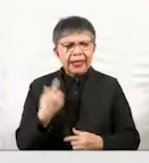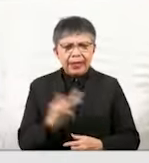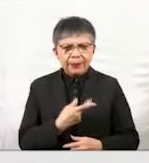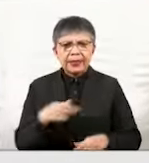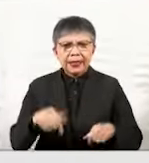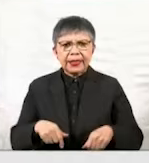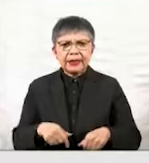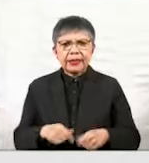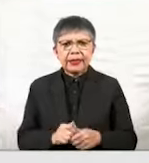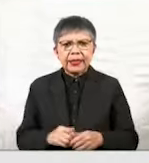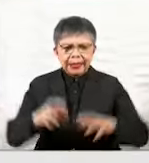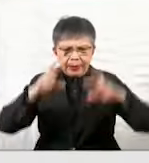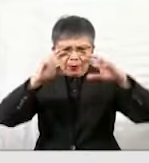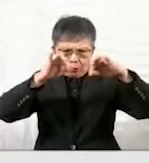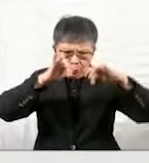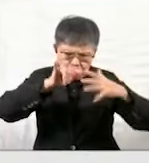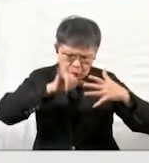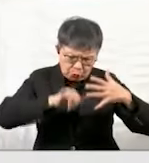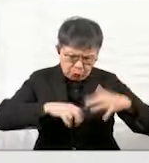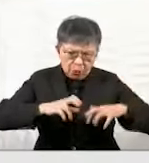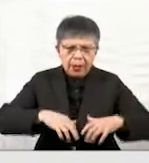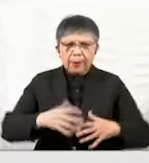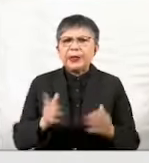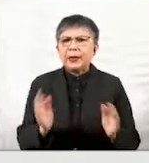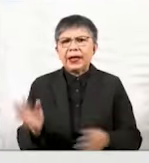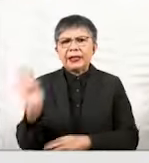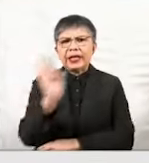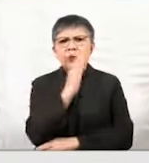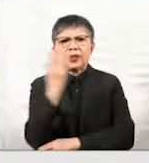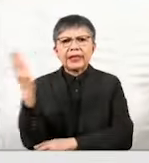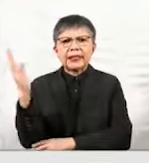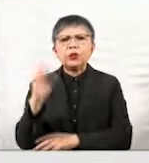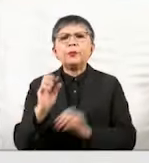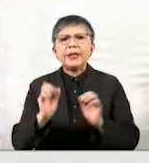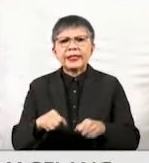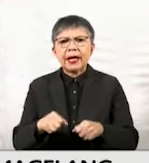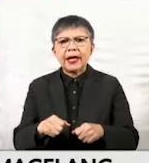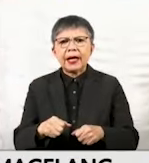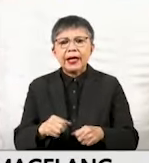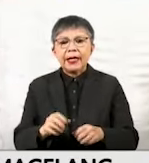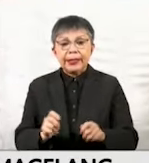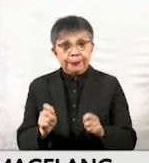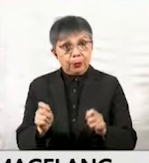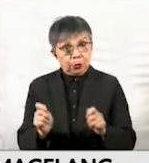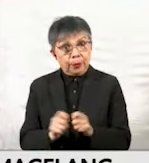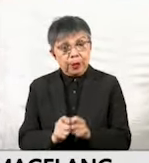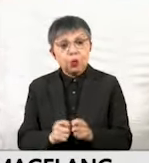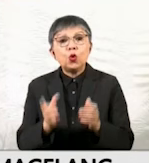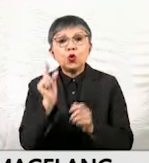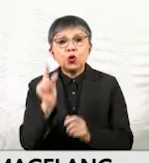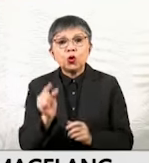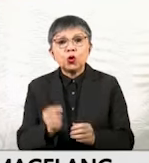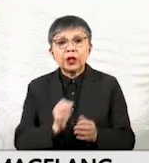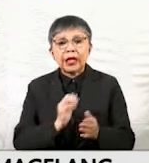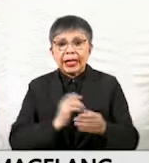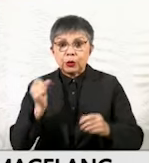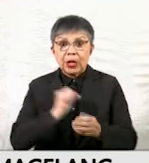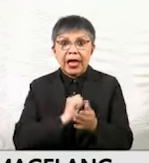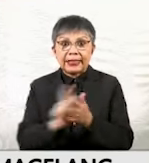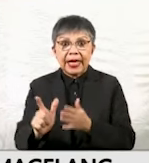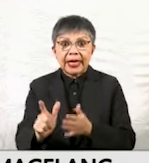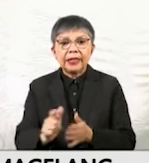sedang kaji Bagaimana transportasi itu ee bisa dibuat untuk kelancaran